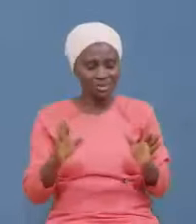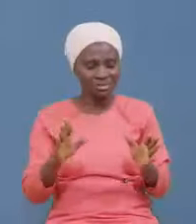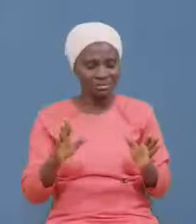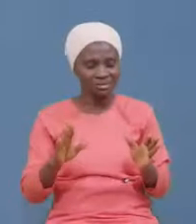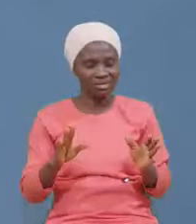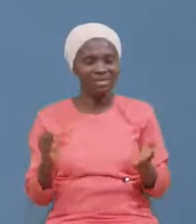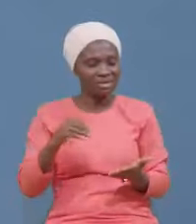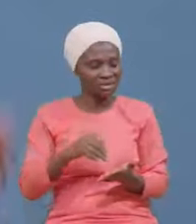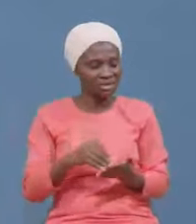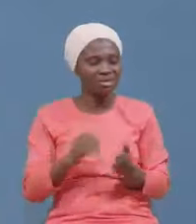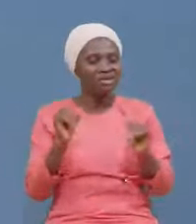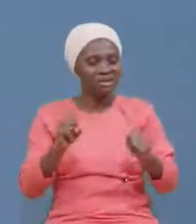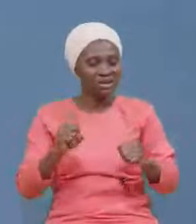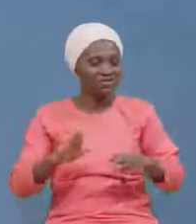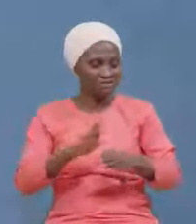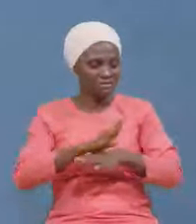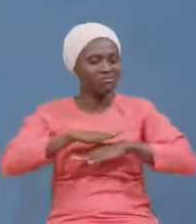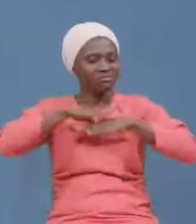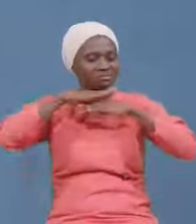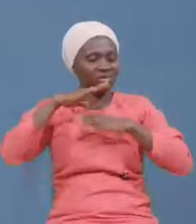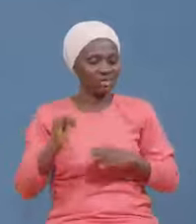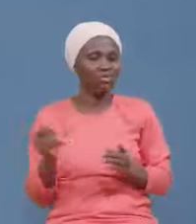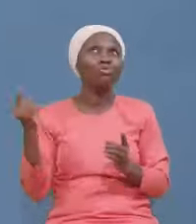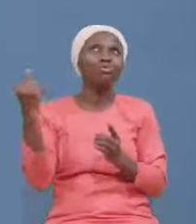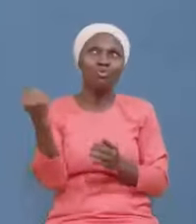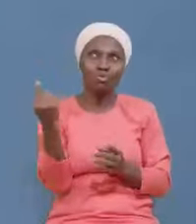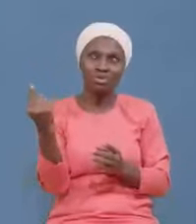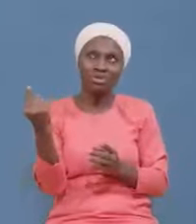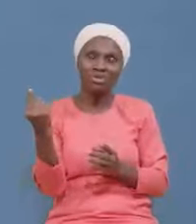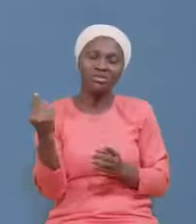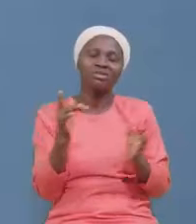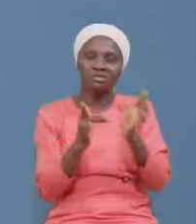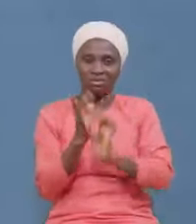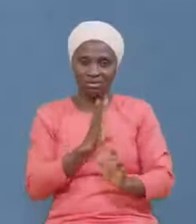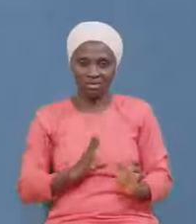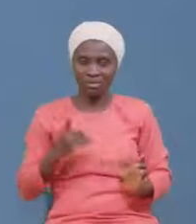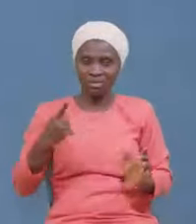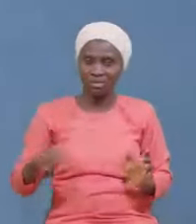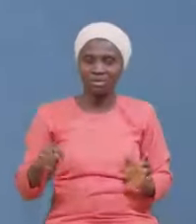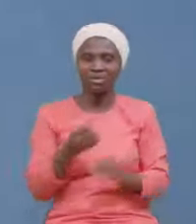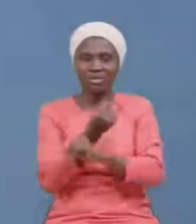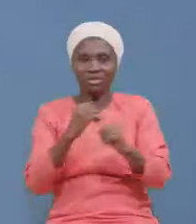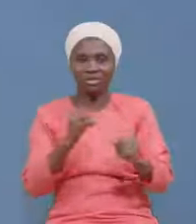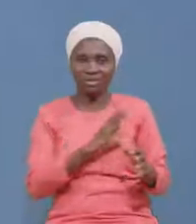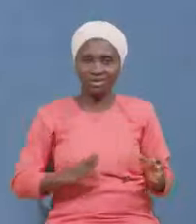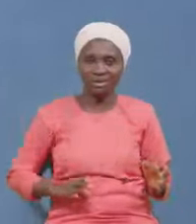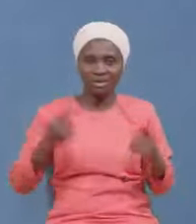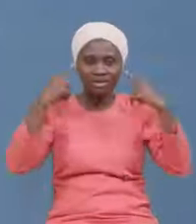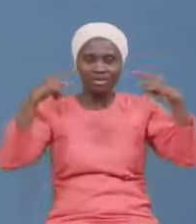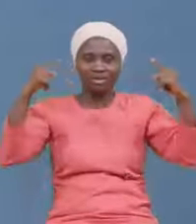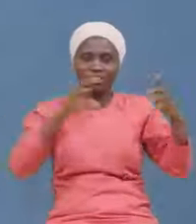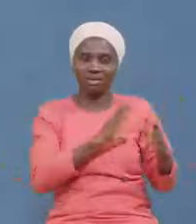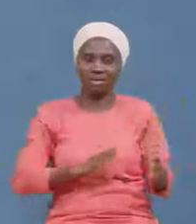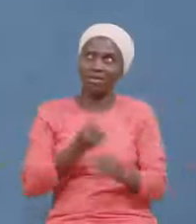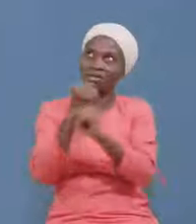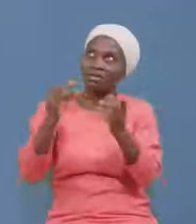feel satisfactorily except Jesus, the excelling Christ, the savior comes to fill